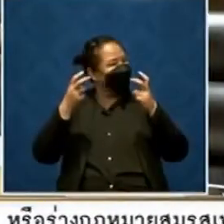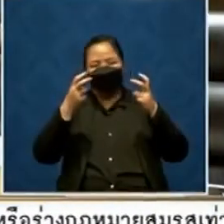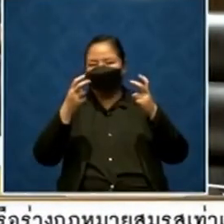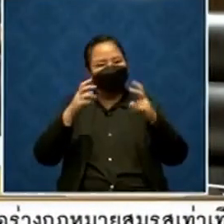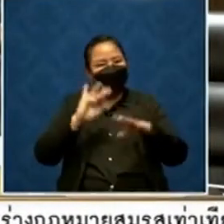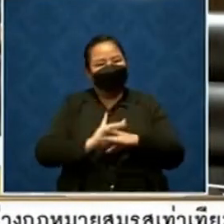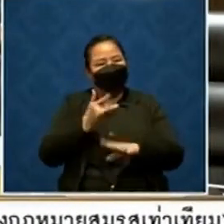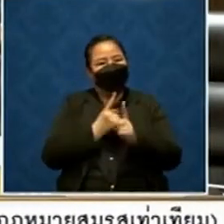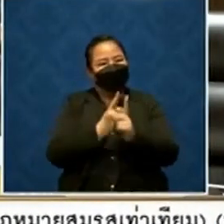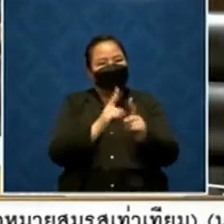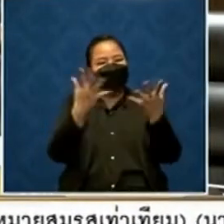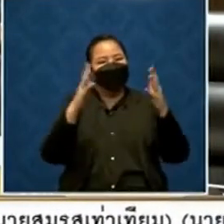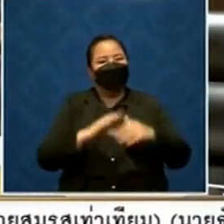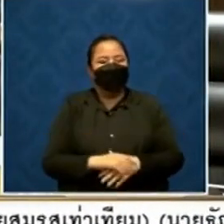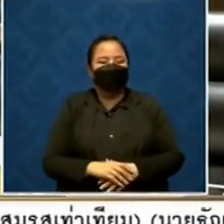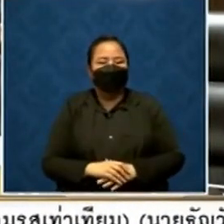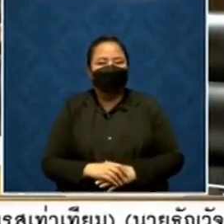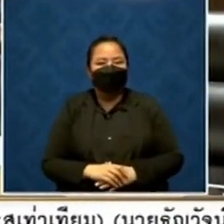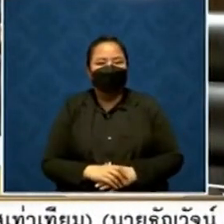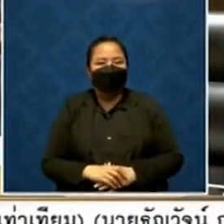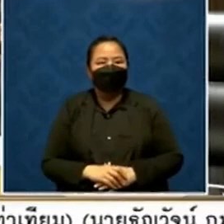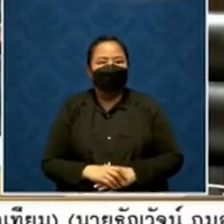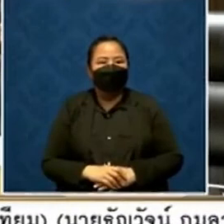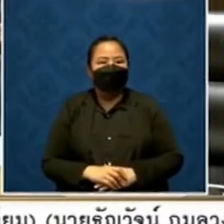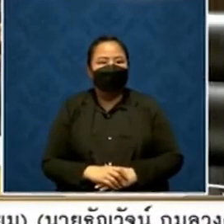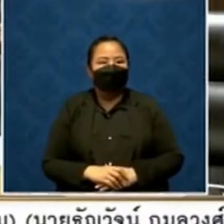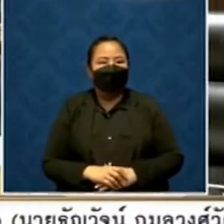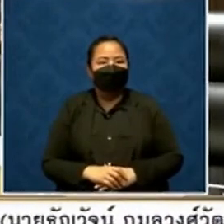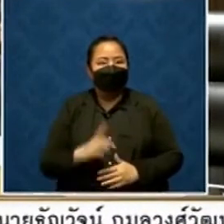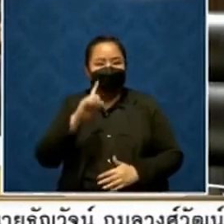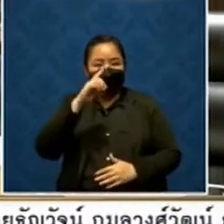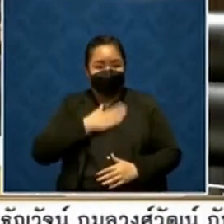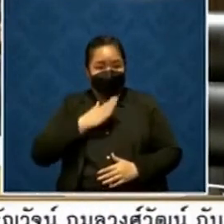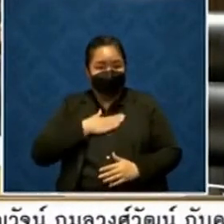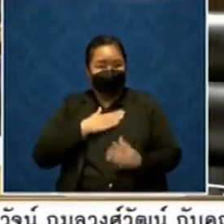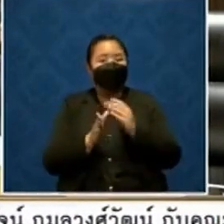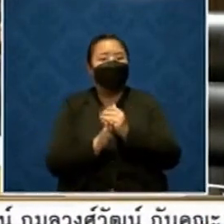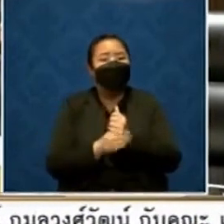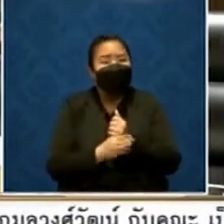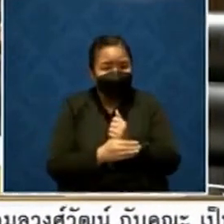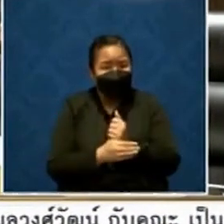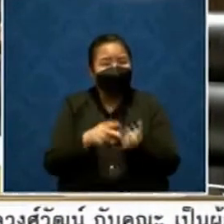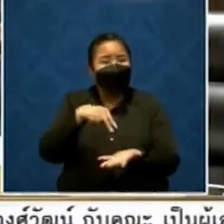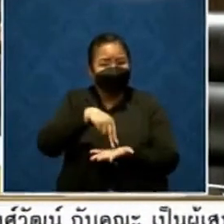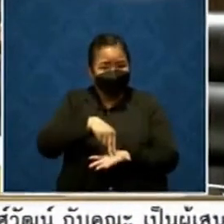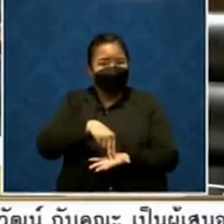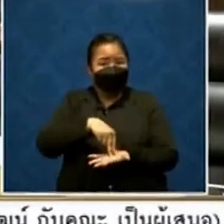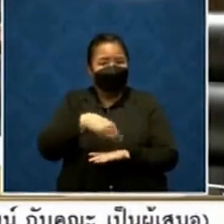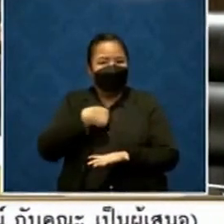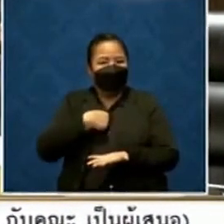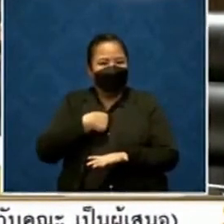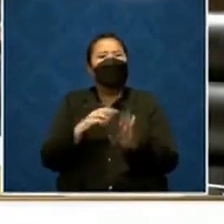ยถ้าเราทำงานตรงไปตรงมาเพื่อพวกเขาอะค่ะสภามันก็จะเข้มแข็งท่านคิดว่าประเทศเรามันเป็นประเทศ